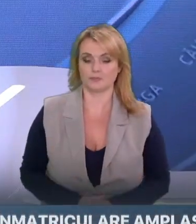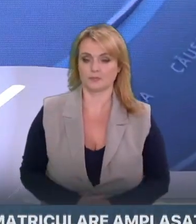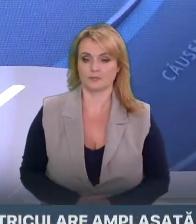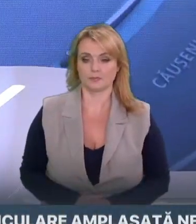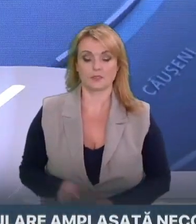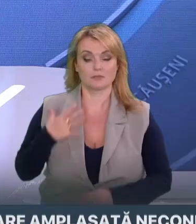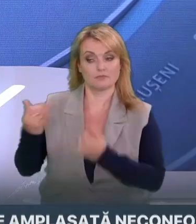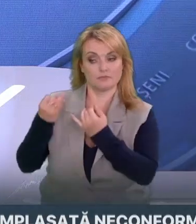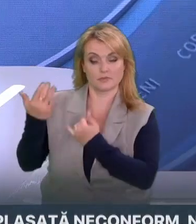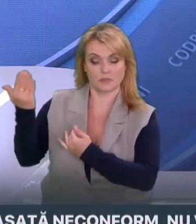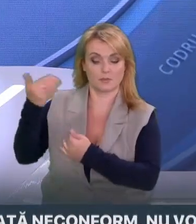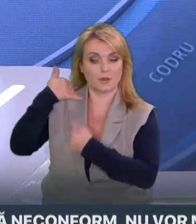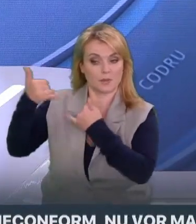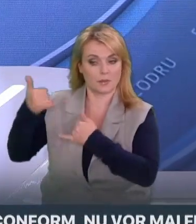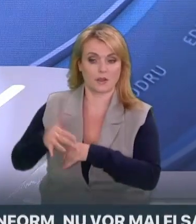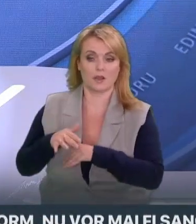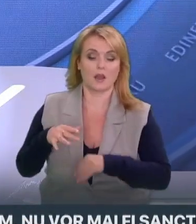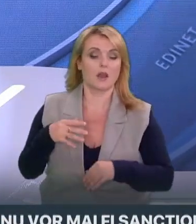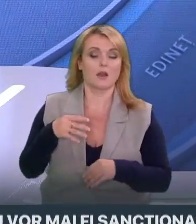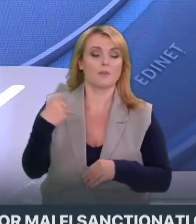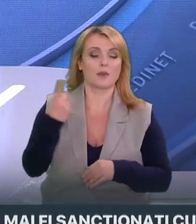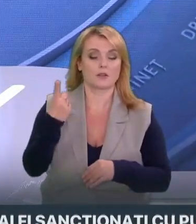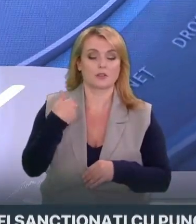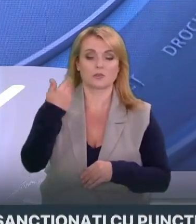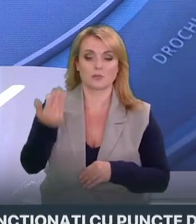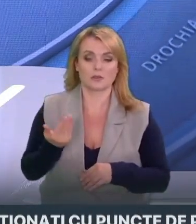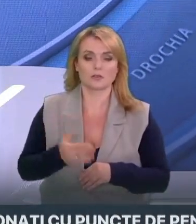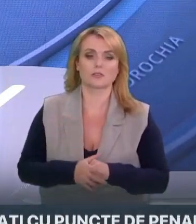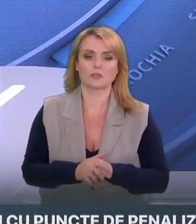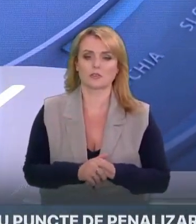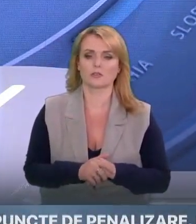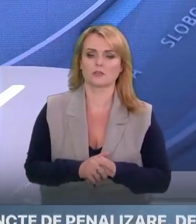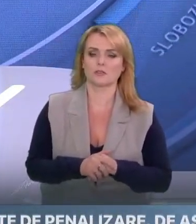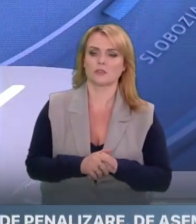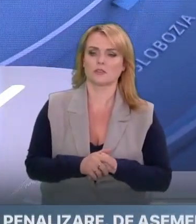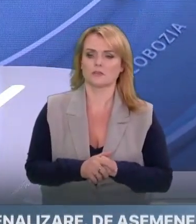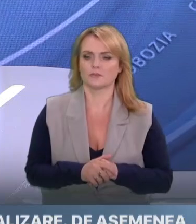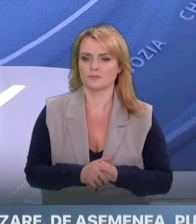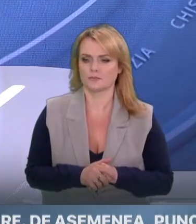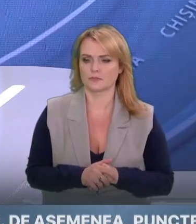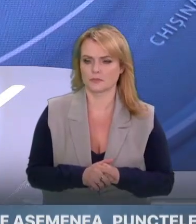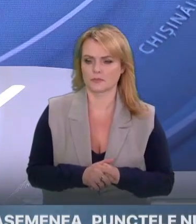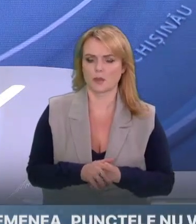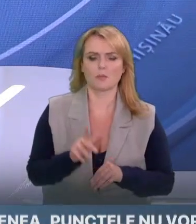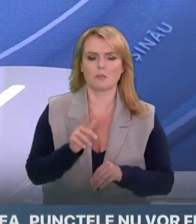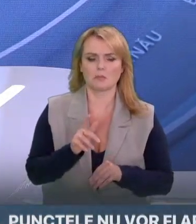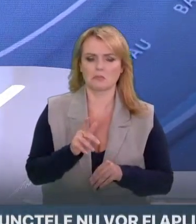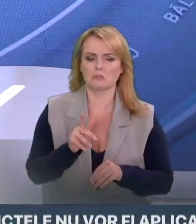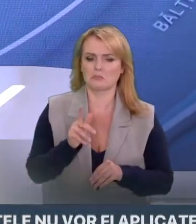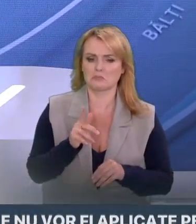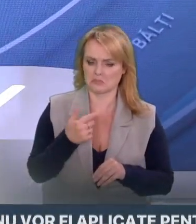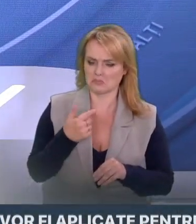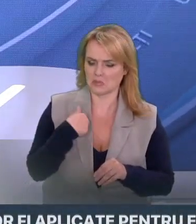și bine v-am regăsit! Vreau mai întâi să vă întreb ce impact are acest deficit de personal și de specialiști instruiți în